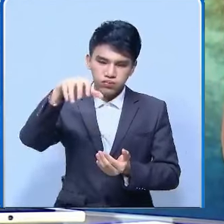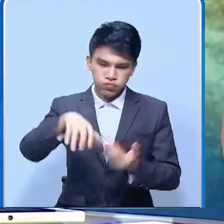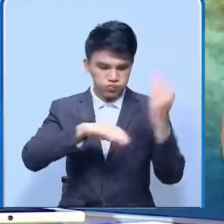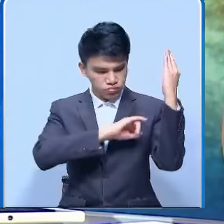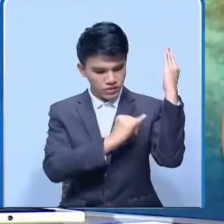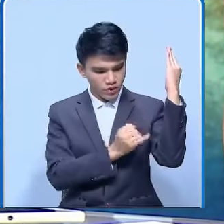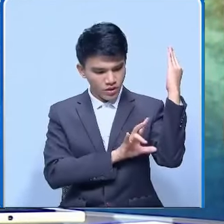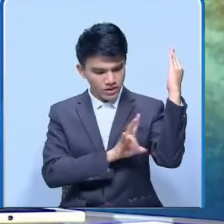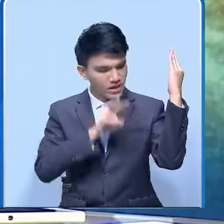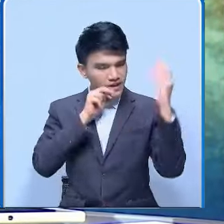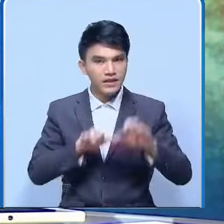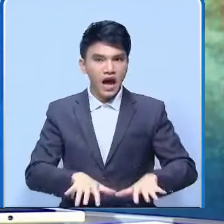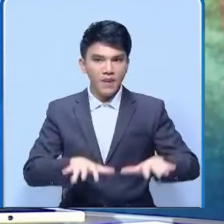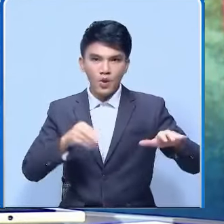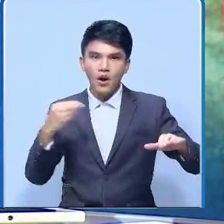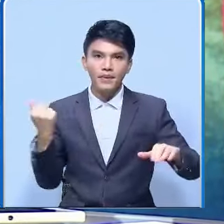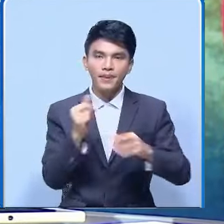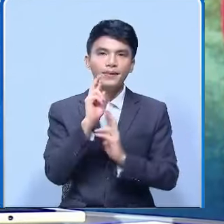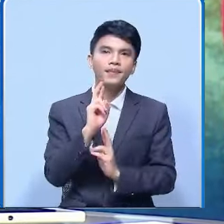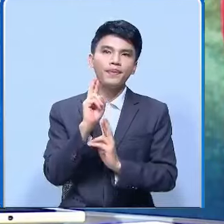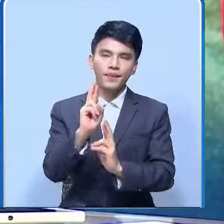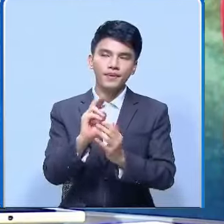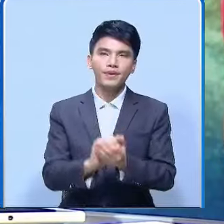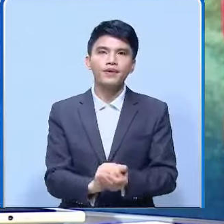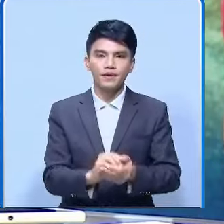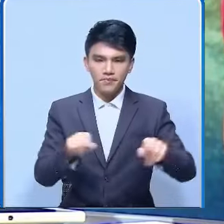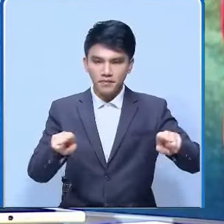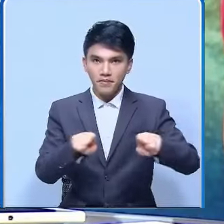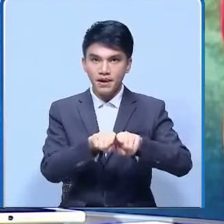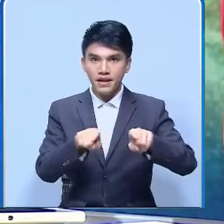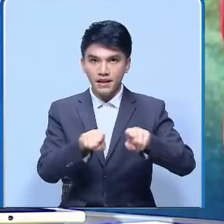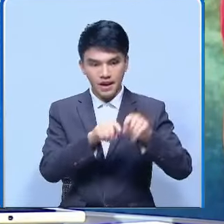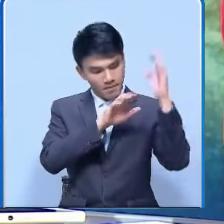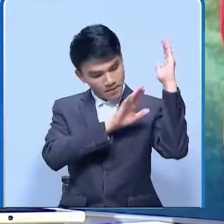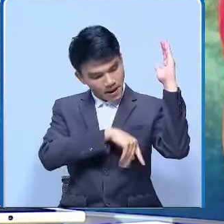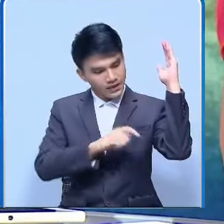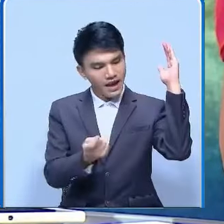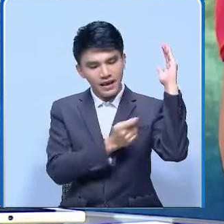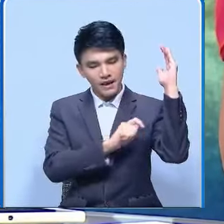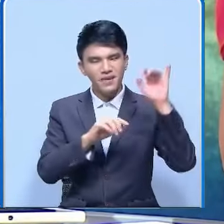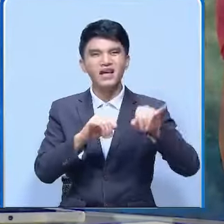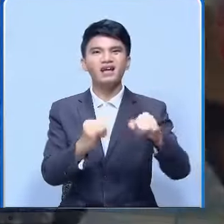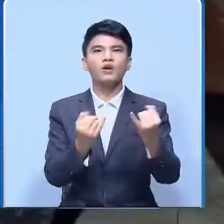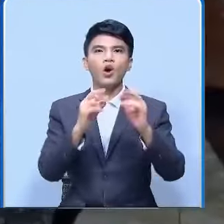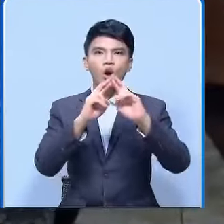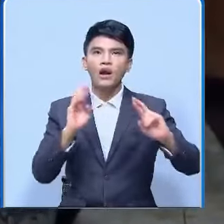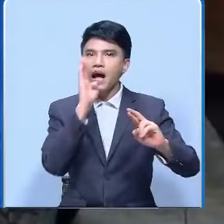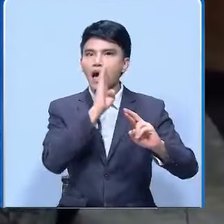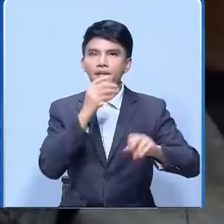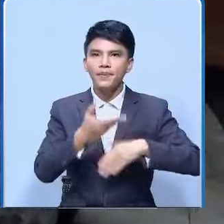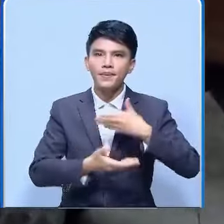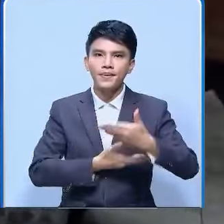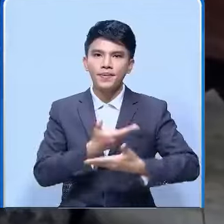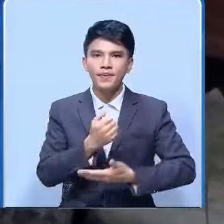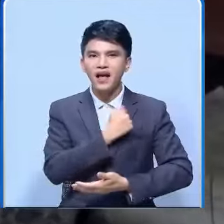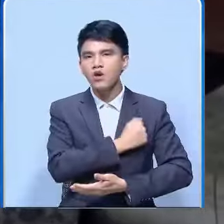น้ำท่วมฉับพลันน้ำป่าไหลหลากเช่นเดียวกับที่จังหวัดกระบี่ผู้ประกอบการบาเบียเองได้รับผลกระทบอย่างหนักนะครับถึงกับท้อใ